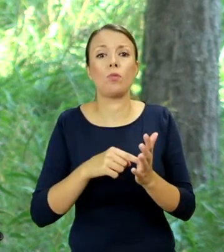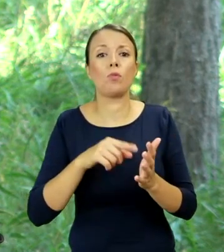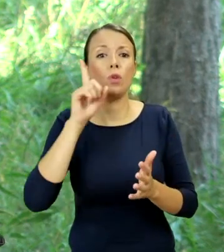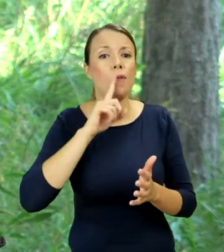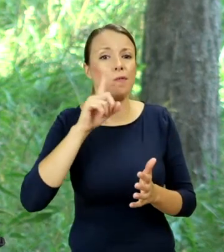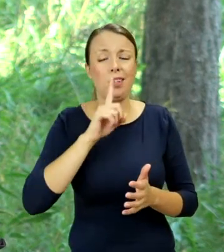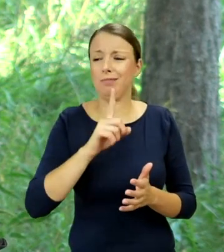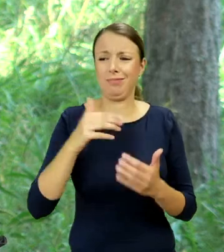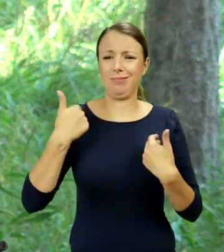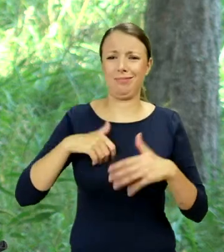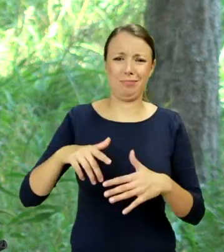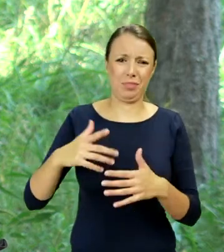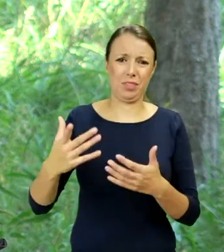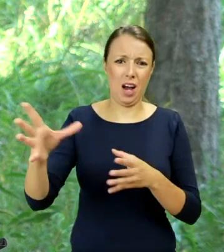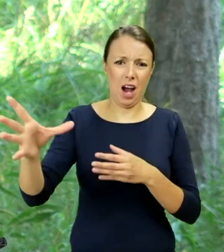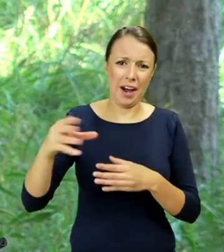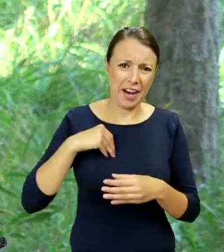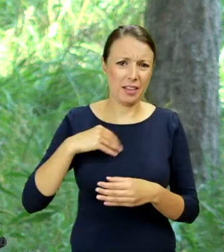kobietą. To też